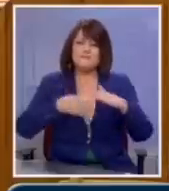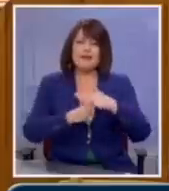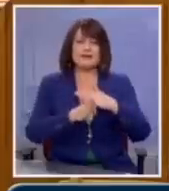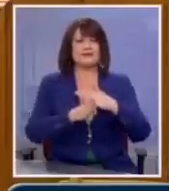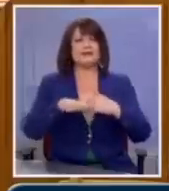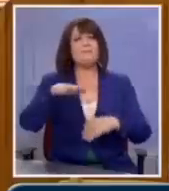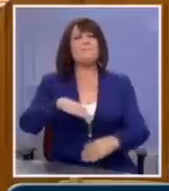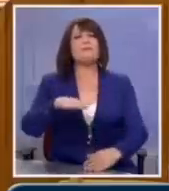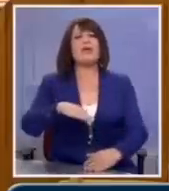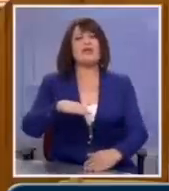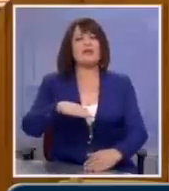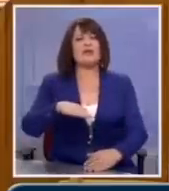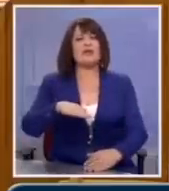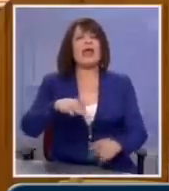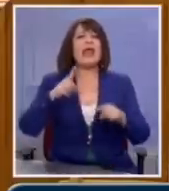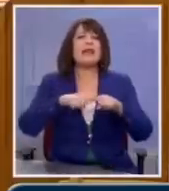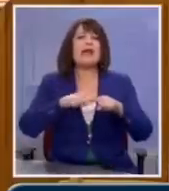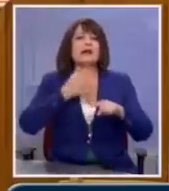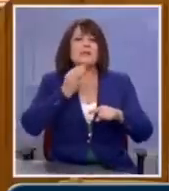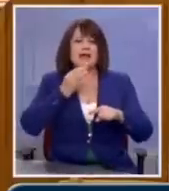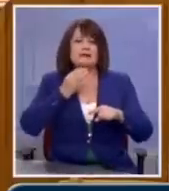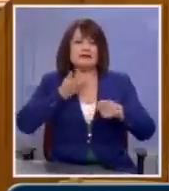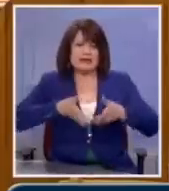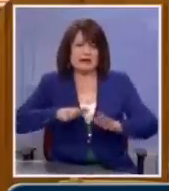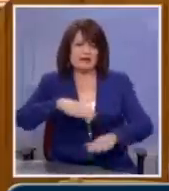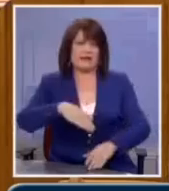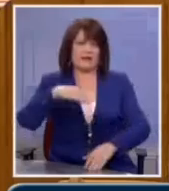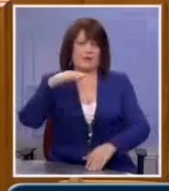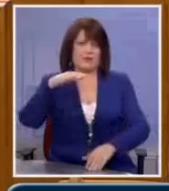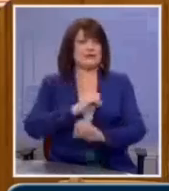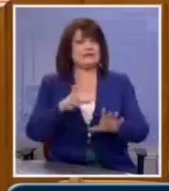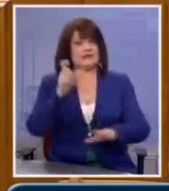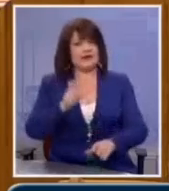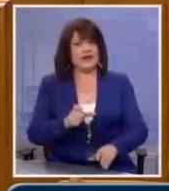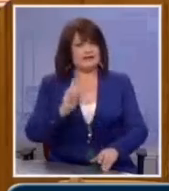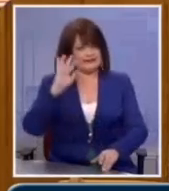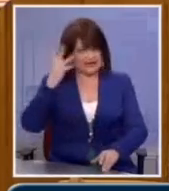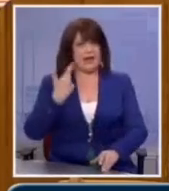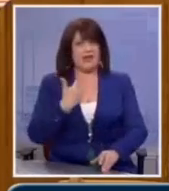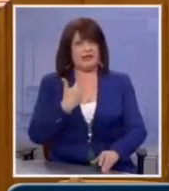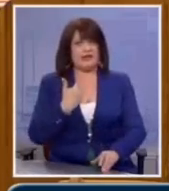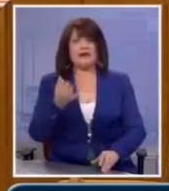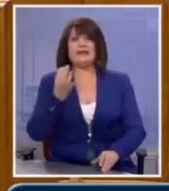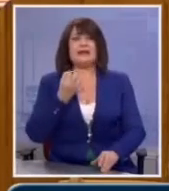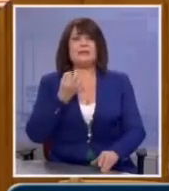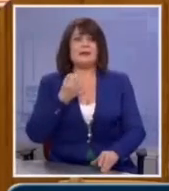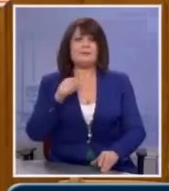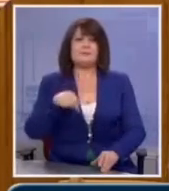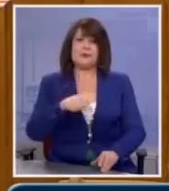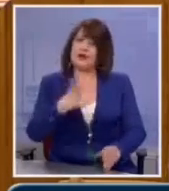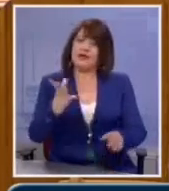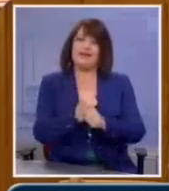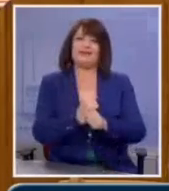το παιδί του έχει γίνει Ελληνάκι, ξαφνικά αυτός τρελάθηκε και είπε, τώρα που πήρα αυτή